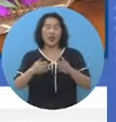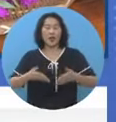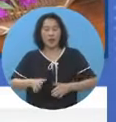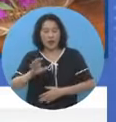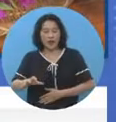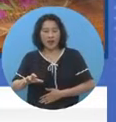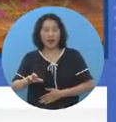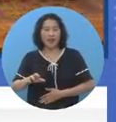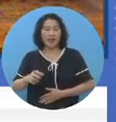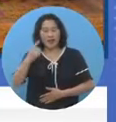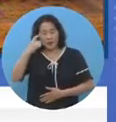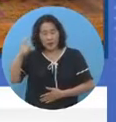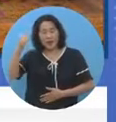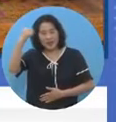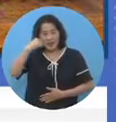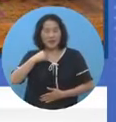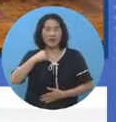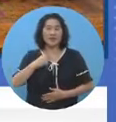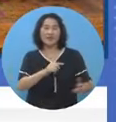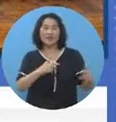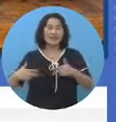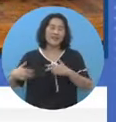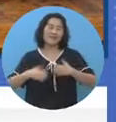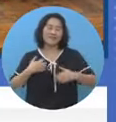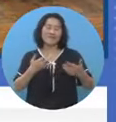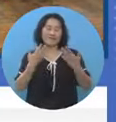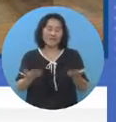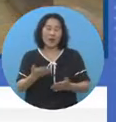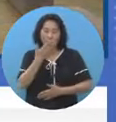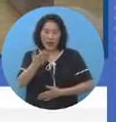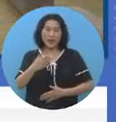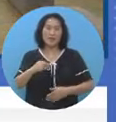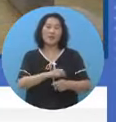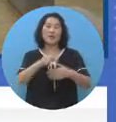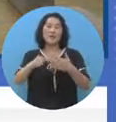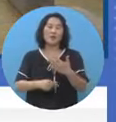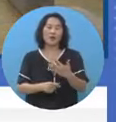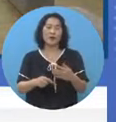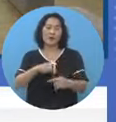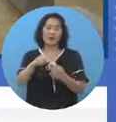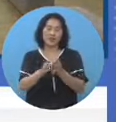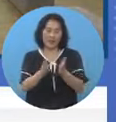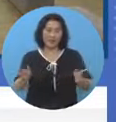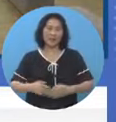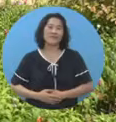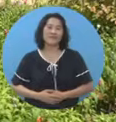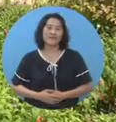전남농업박물관이 고향의 향수를 느끼면서 즐거운 휴가를 보낼 수 있는 특별 체험 행사를 운영합니다. 함께 보시죠.